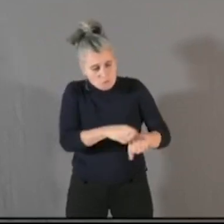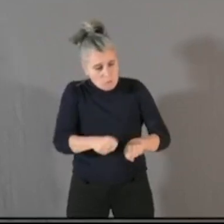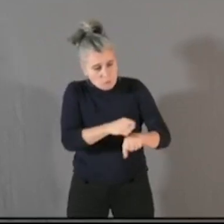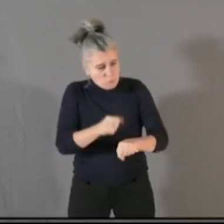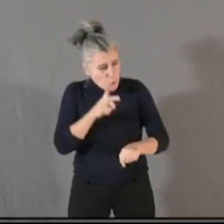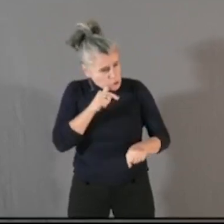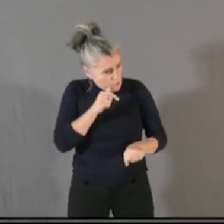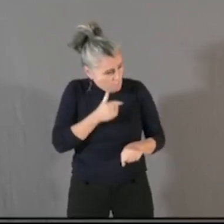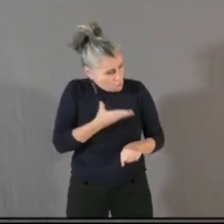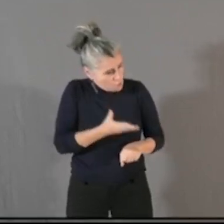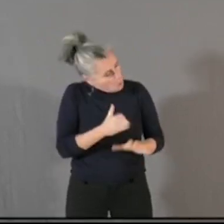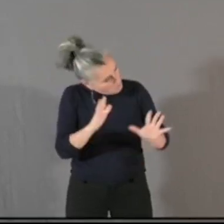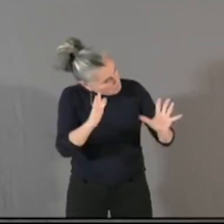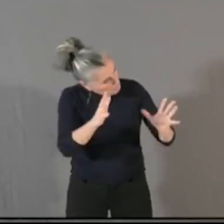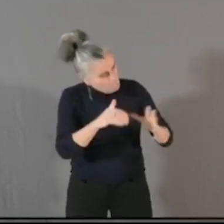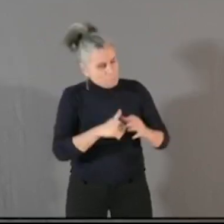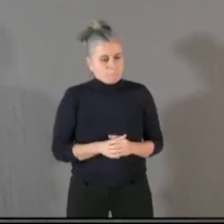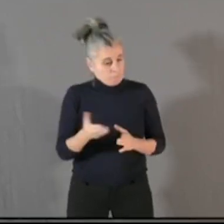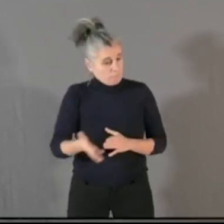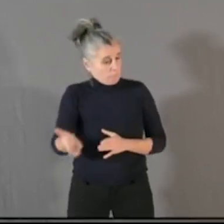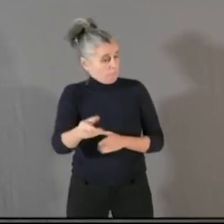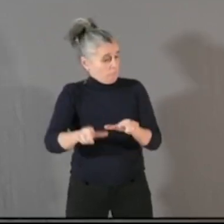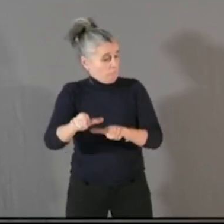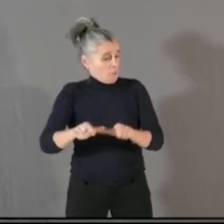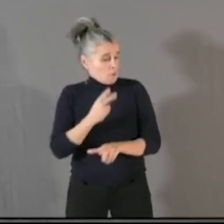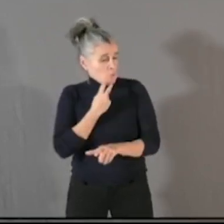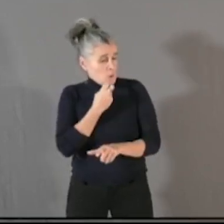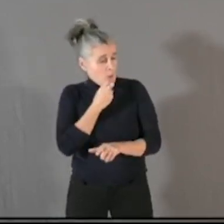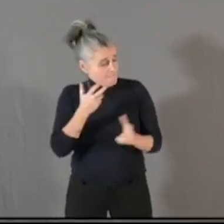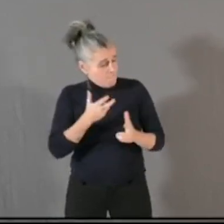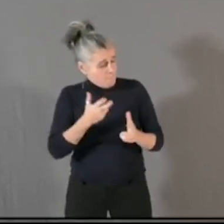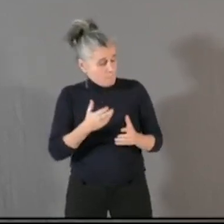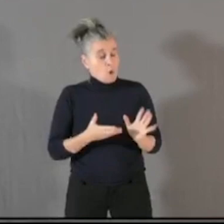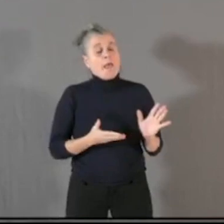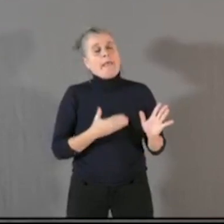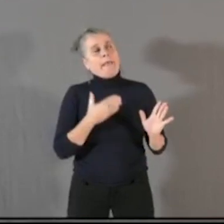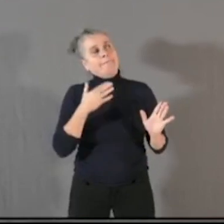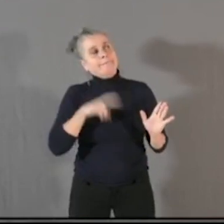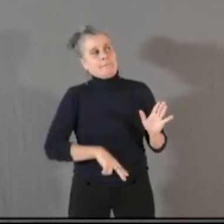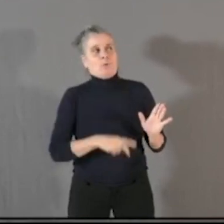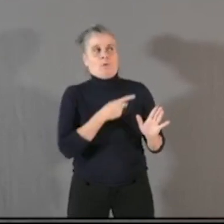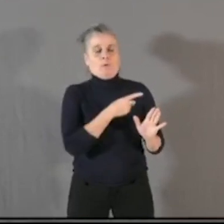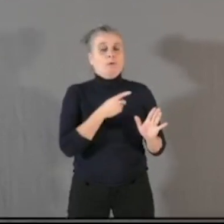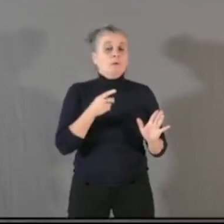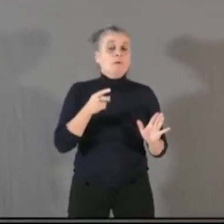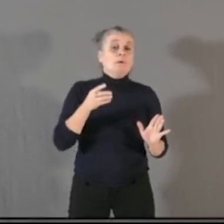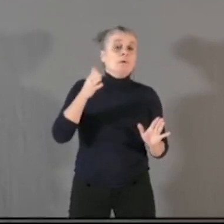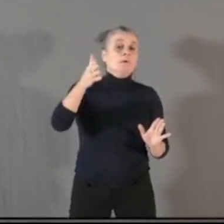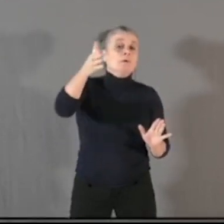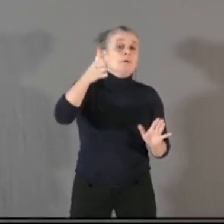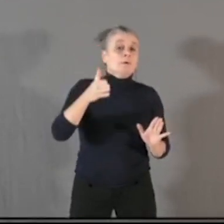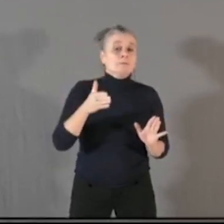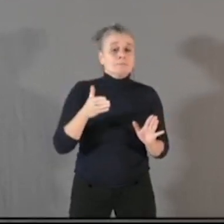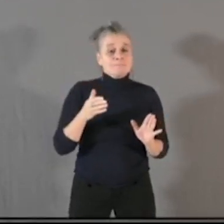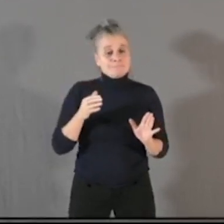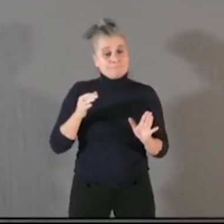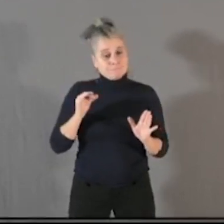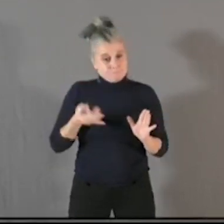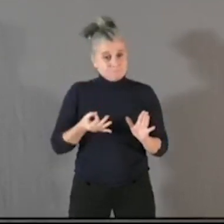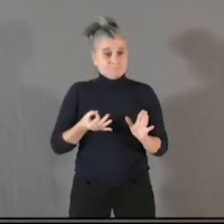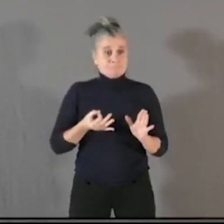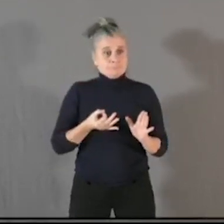par la population, et je tiens à saluer votre clairvoyance votre clairvoyance